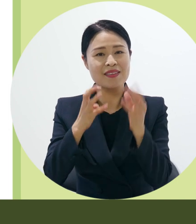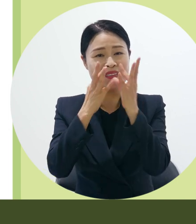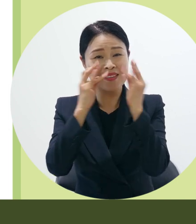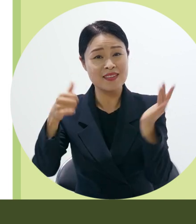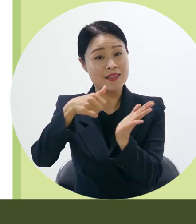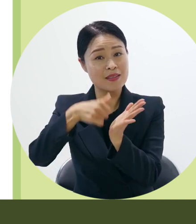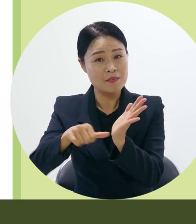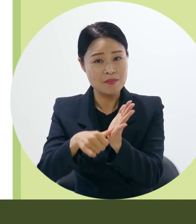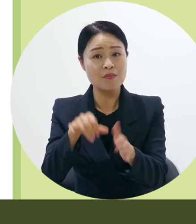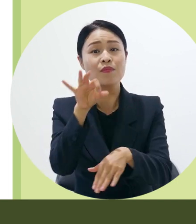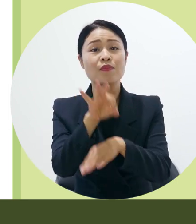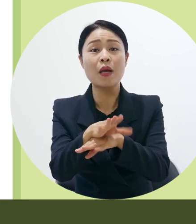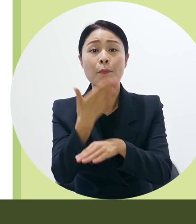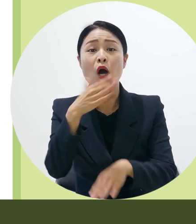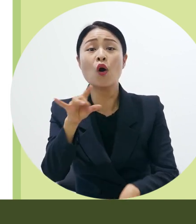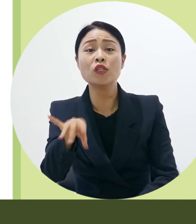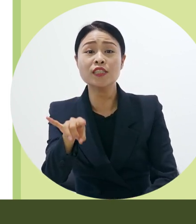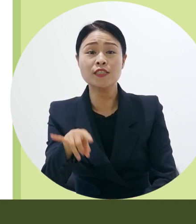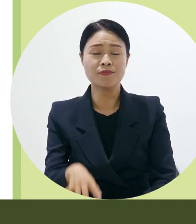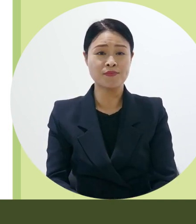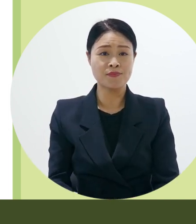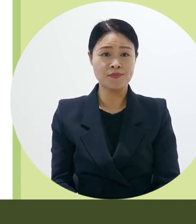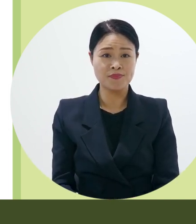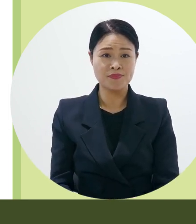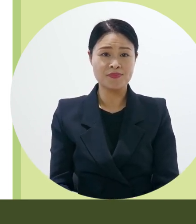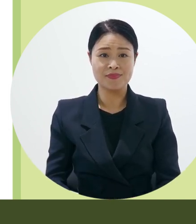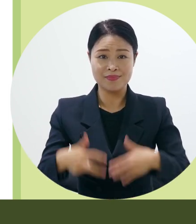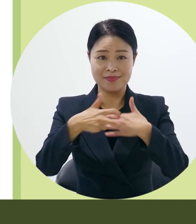의약외품은 어디에서 구매할 수 있나요?